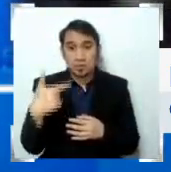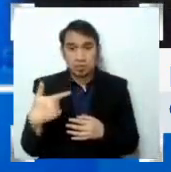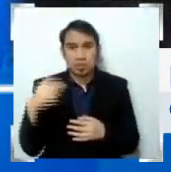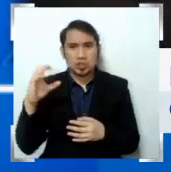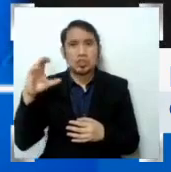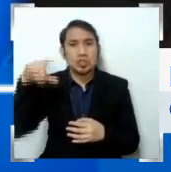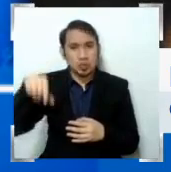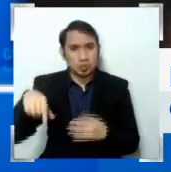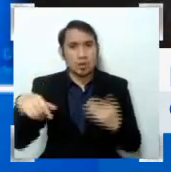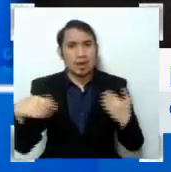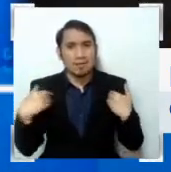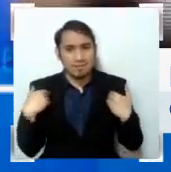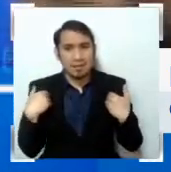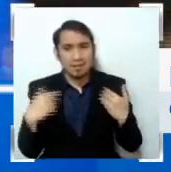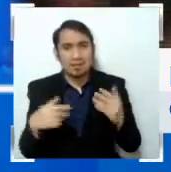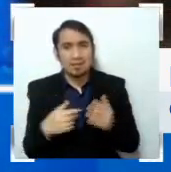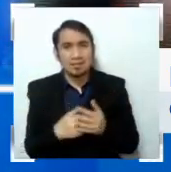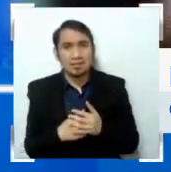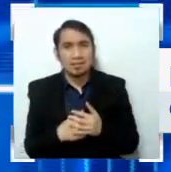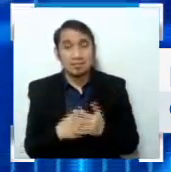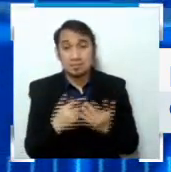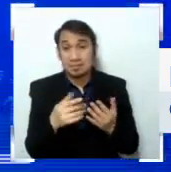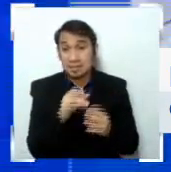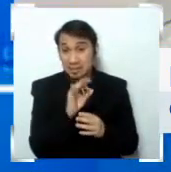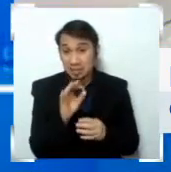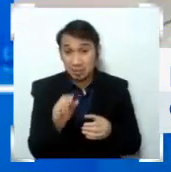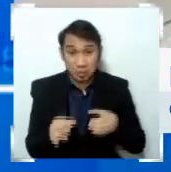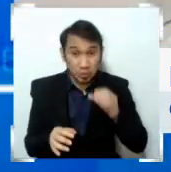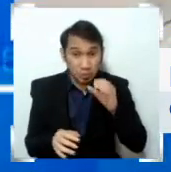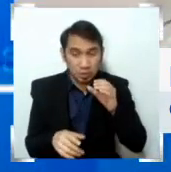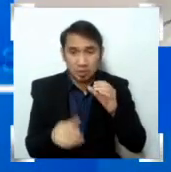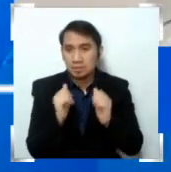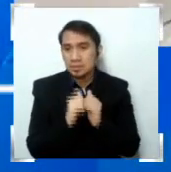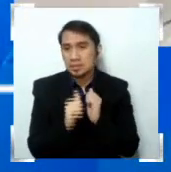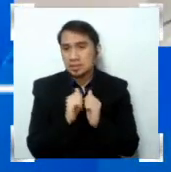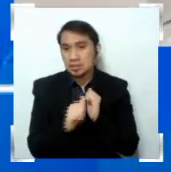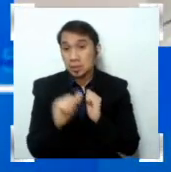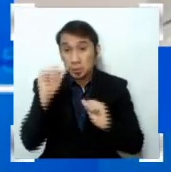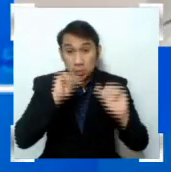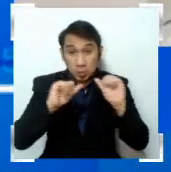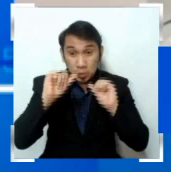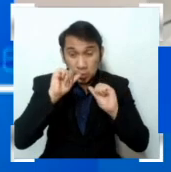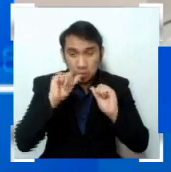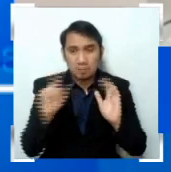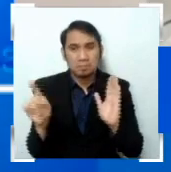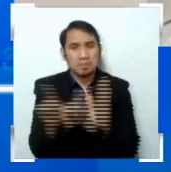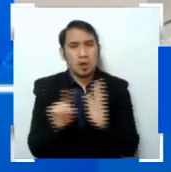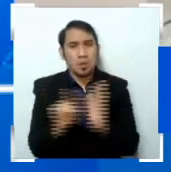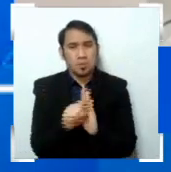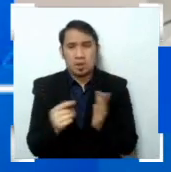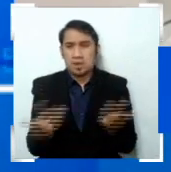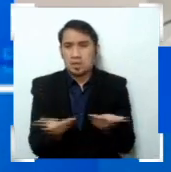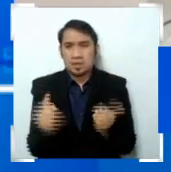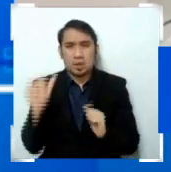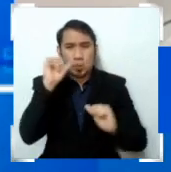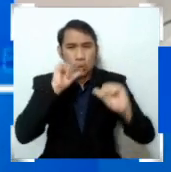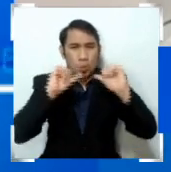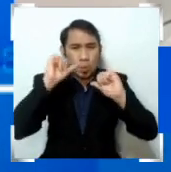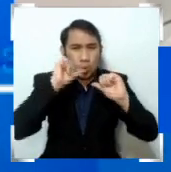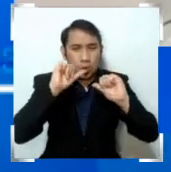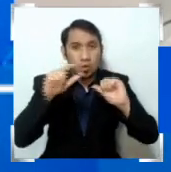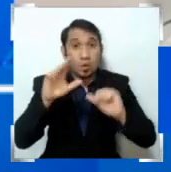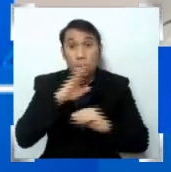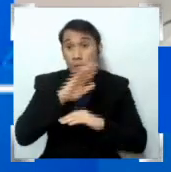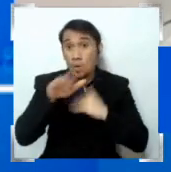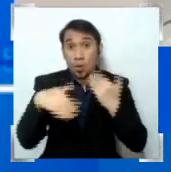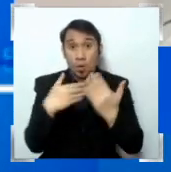Pili. Kung nagiinuman sila, bawal yon. Bawal ang inuman sa amin ngayon. Lahat ng bars, sarado.